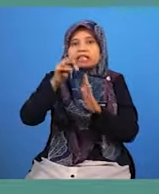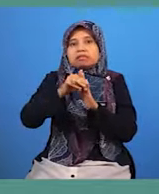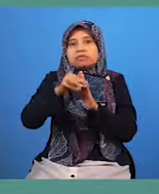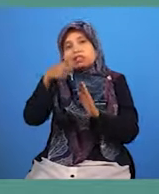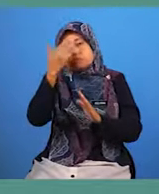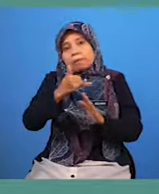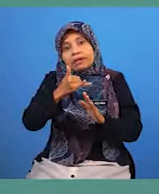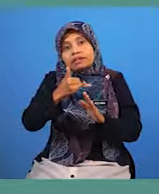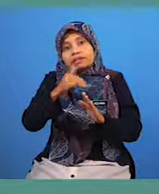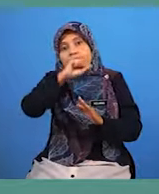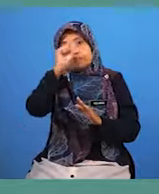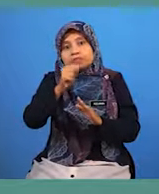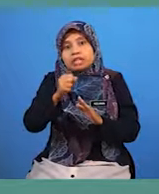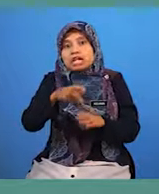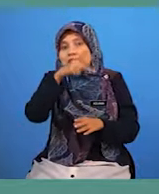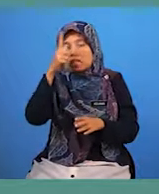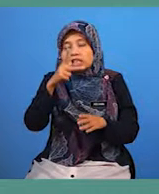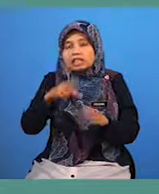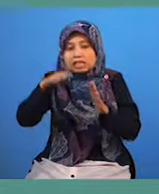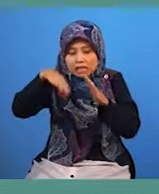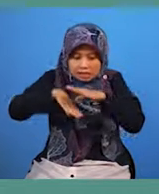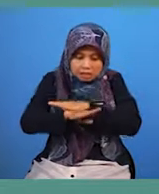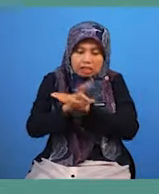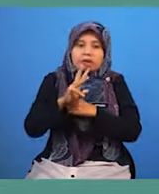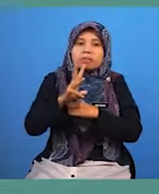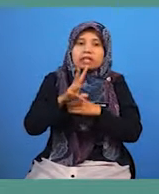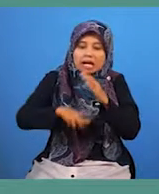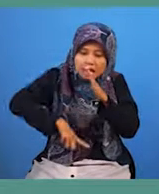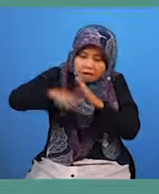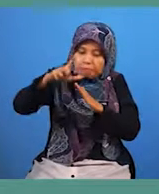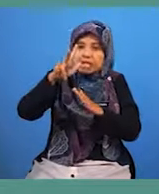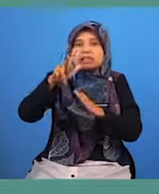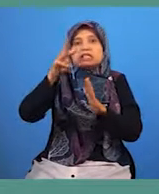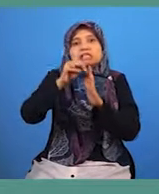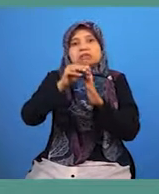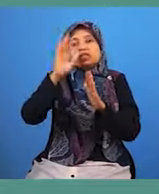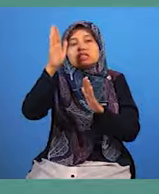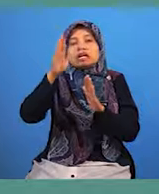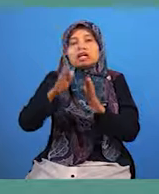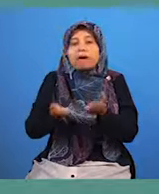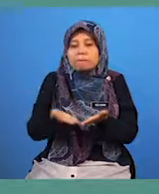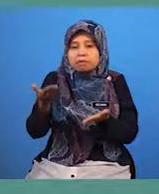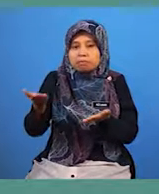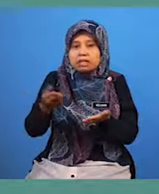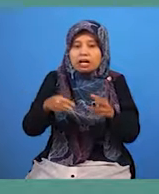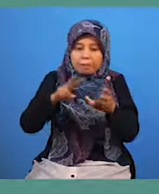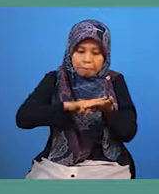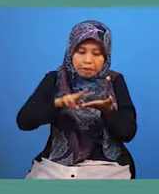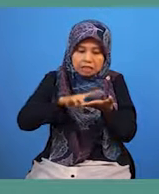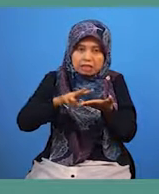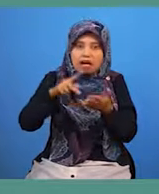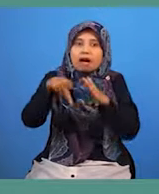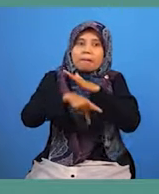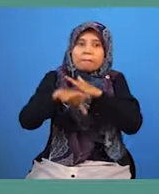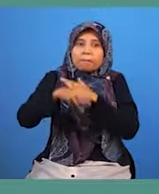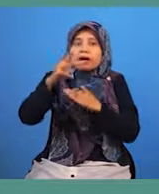Kenapa? Ini adalah kerana kedalaman air yang melebihi daripada 3 meter akan memberikan bacaan parameter